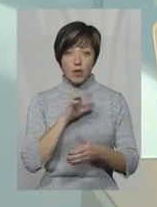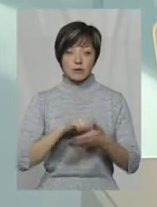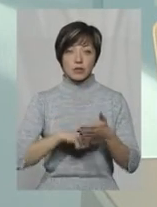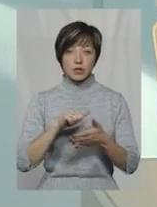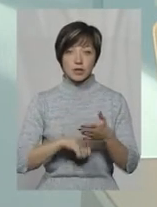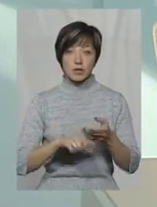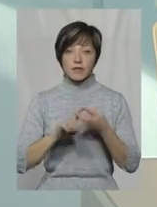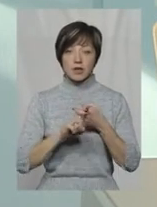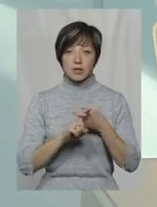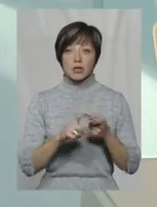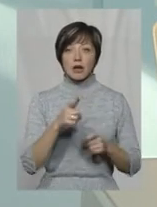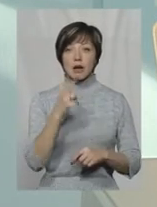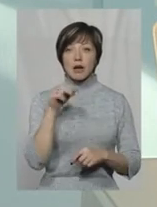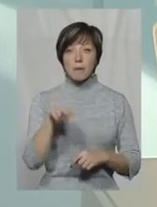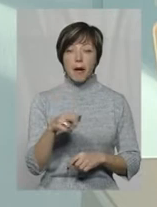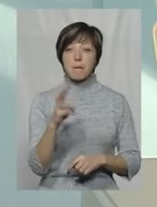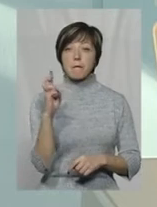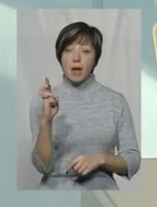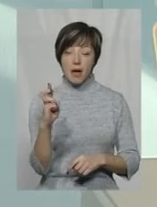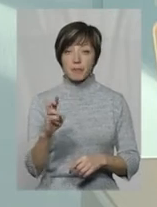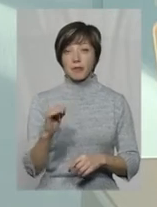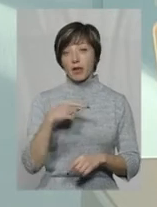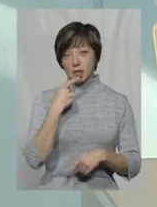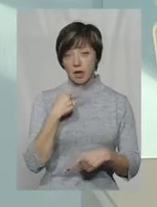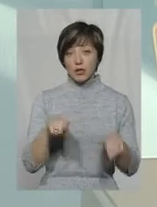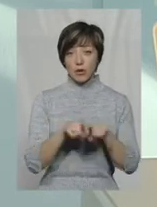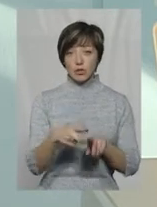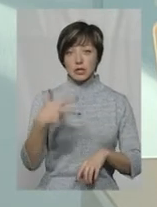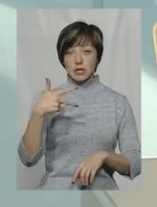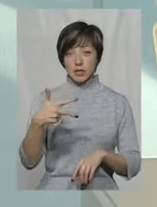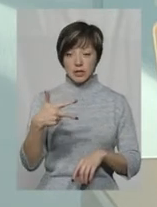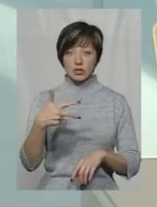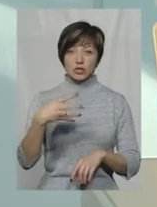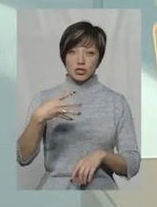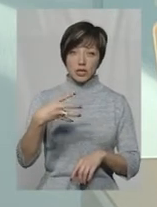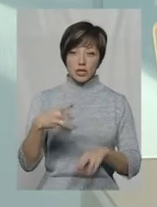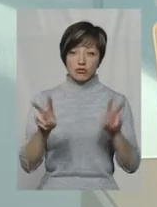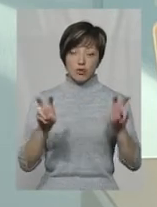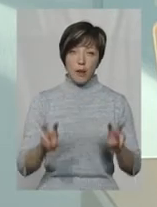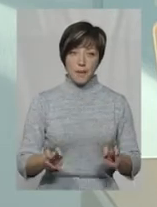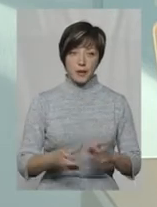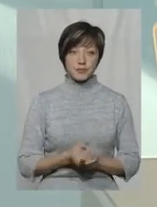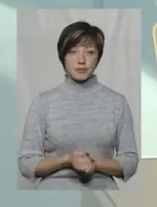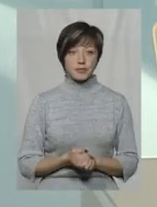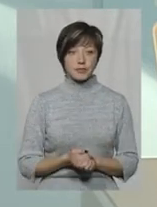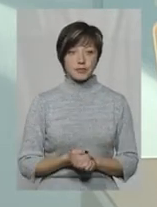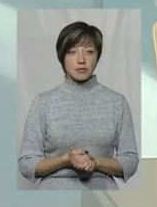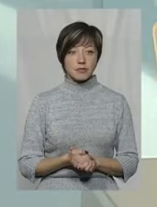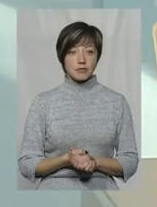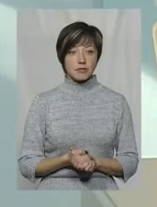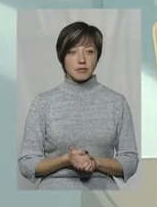спричинена вірусом грипу Б, а прогнозували також 3, навіть 4 штами, то